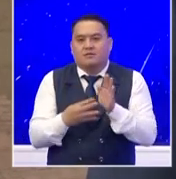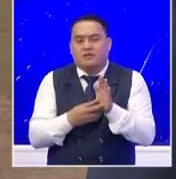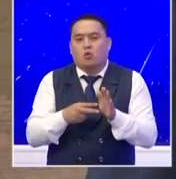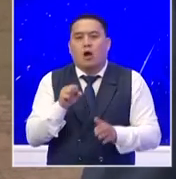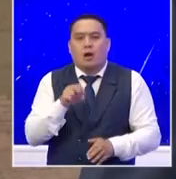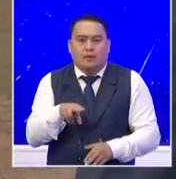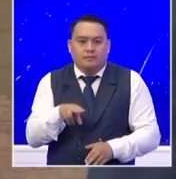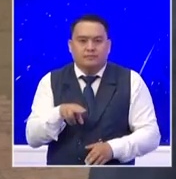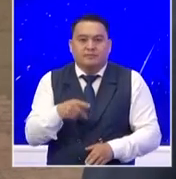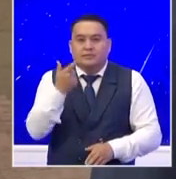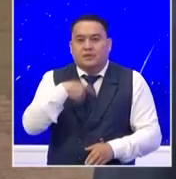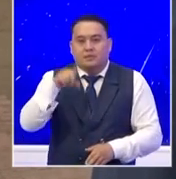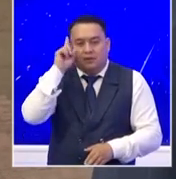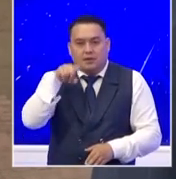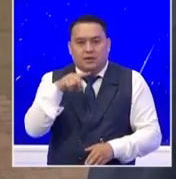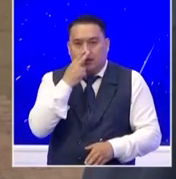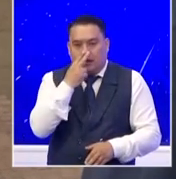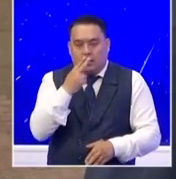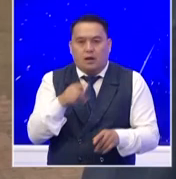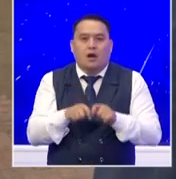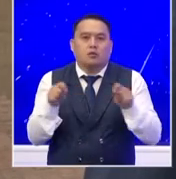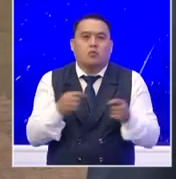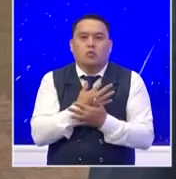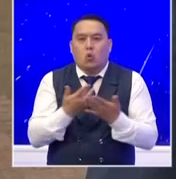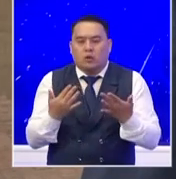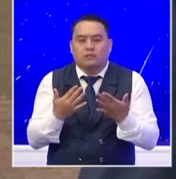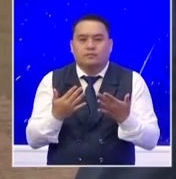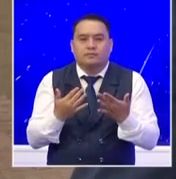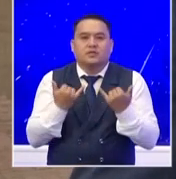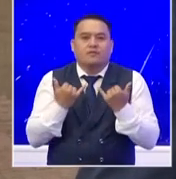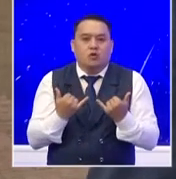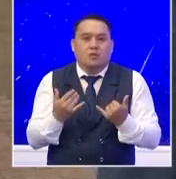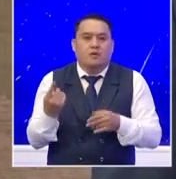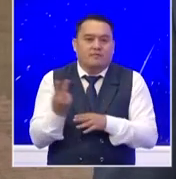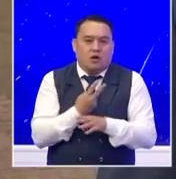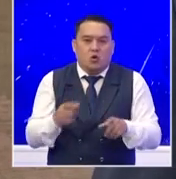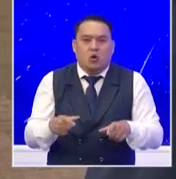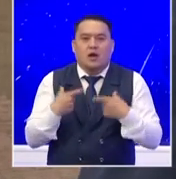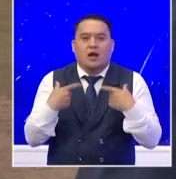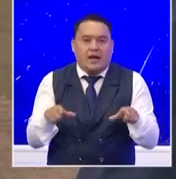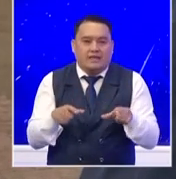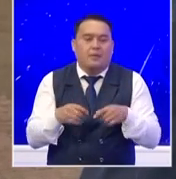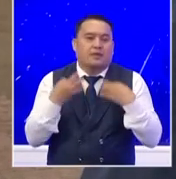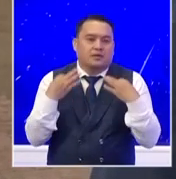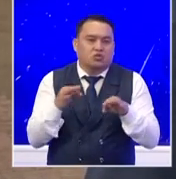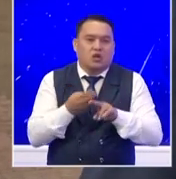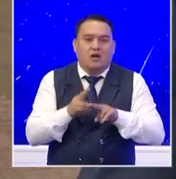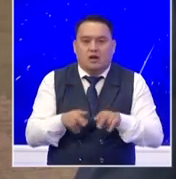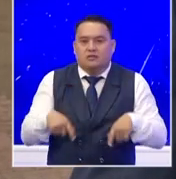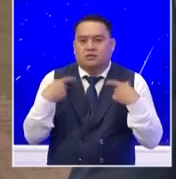апреля. Мы, сами знаете, свидетелем были открытия многих объектов. Сегодня мы второй этап приступили. Согласно этого